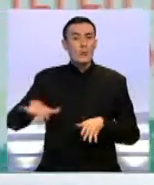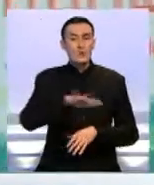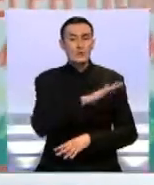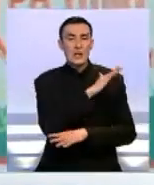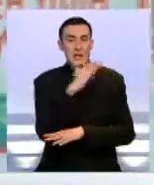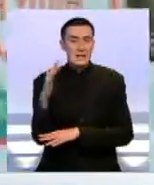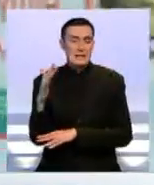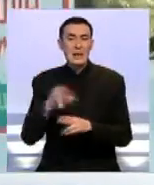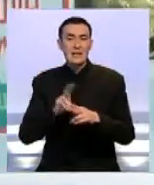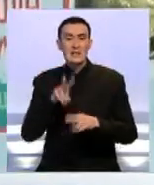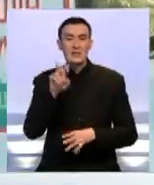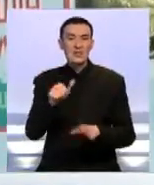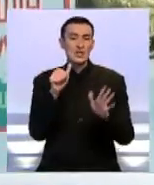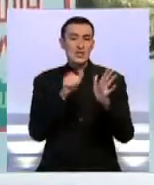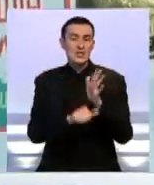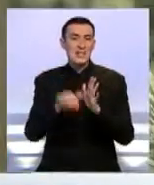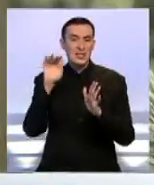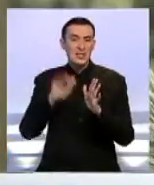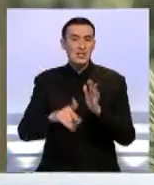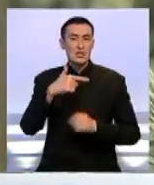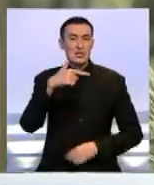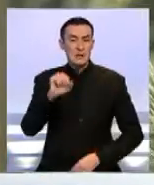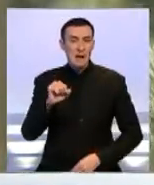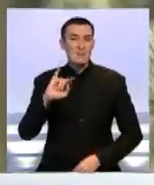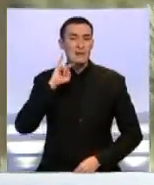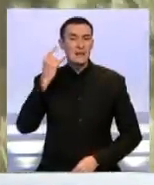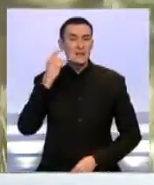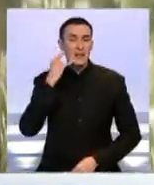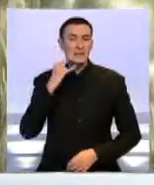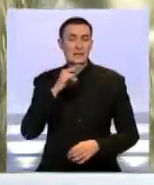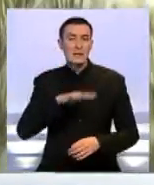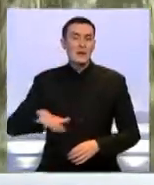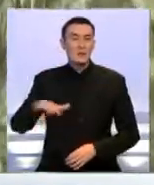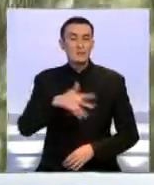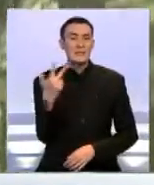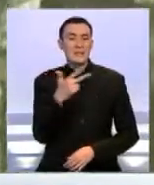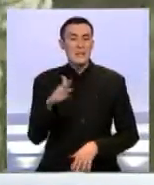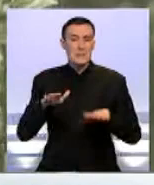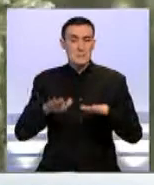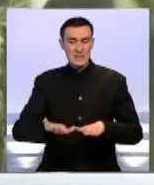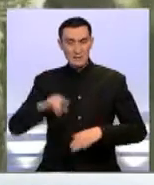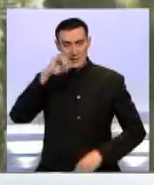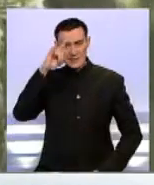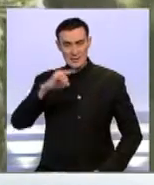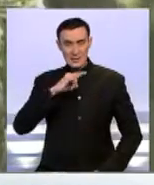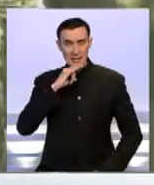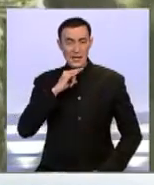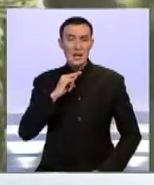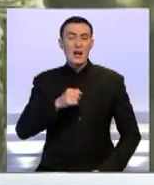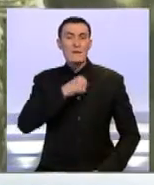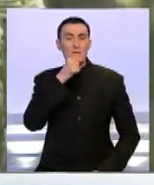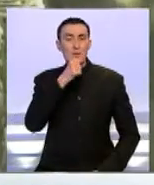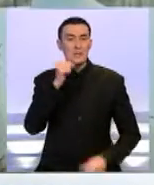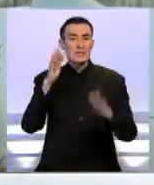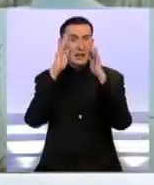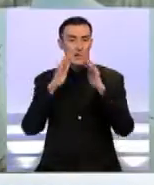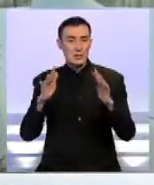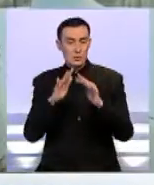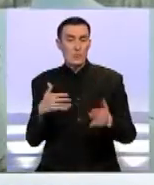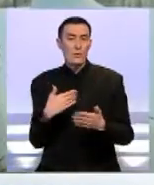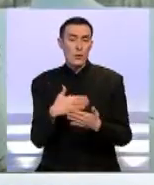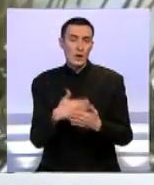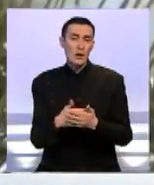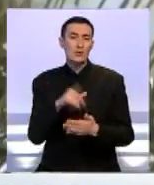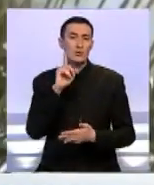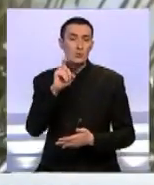фонда, а это 260 тысяч гектаров, Павлодарской Прииртышье на 3-м месте в Казахстане. Средний возраст хвойных лесов около